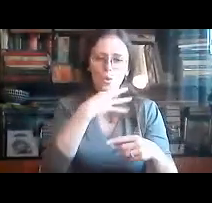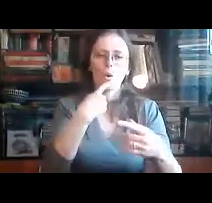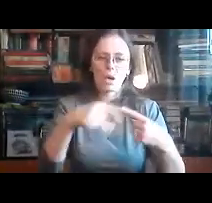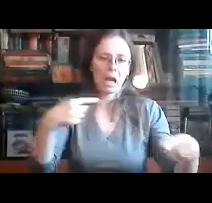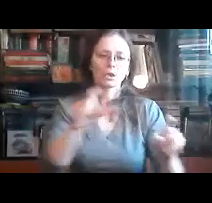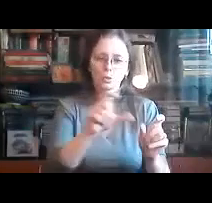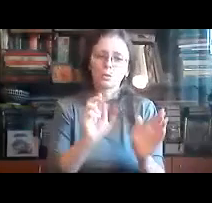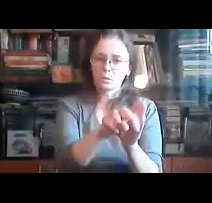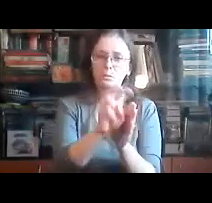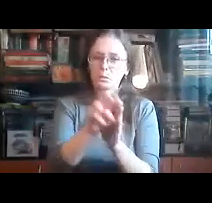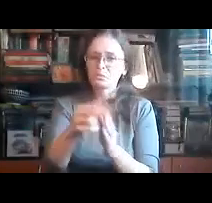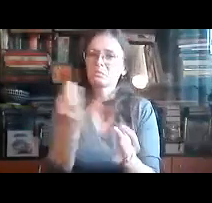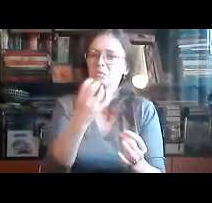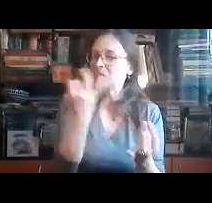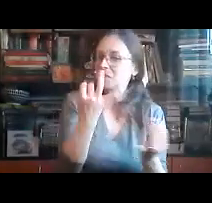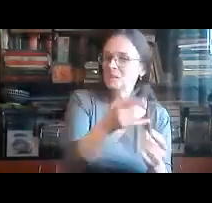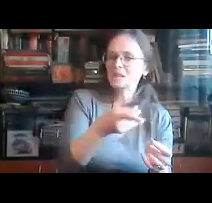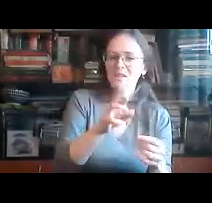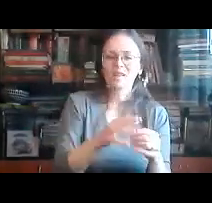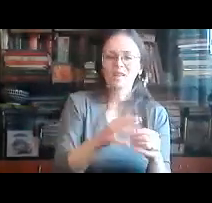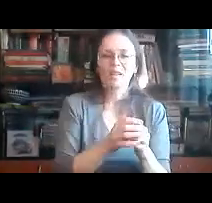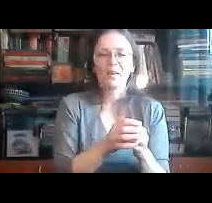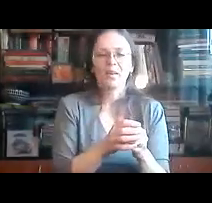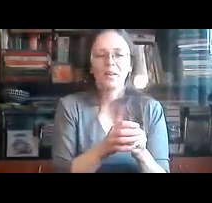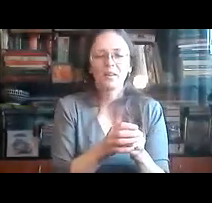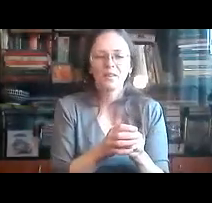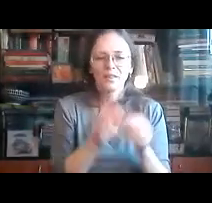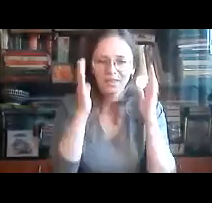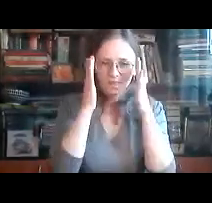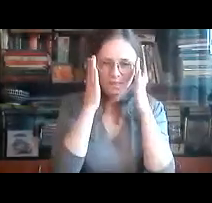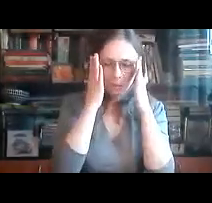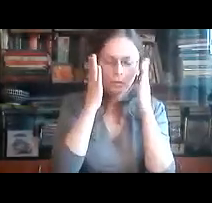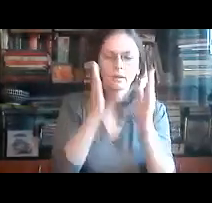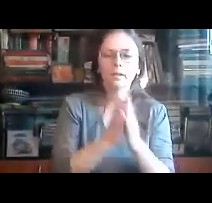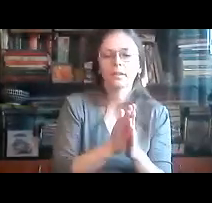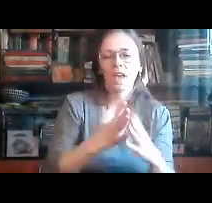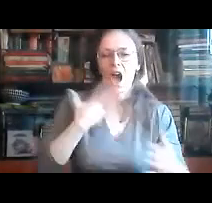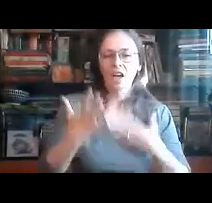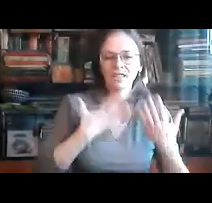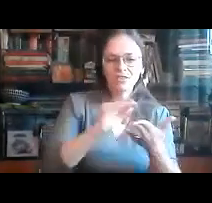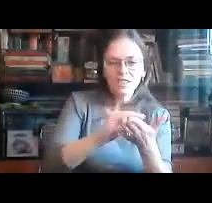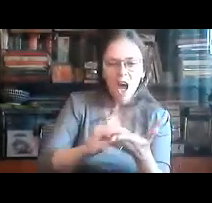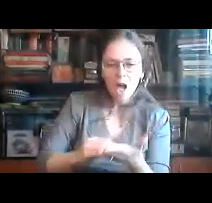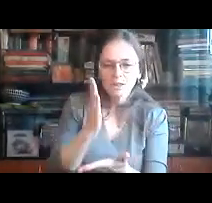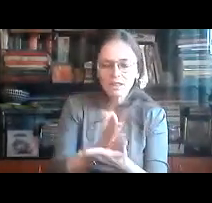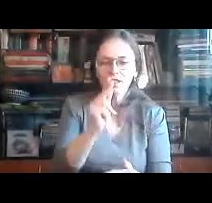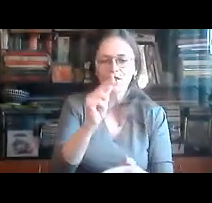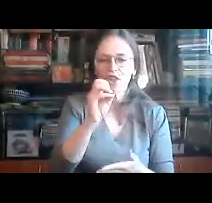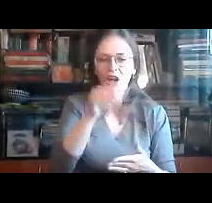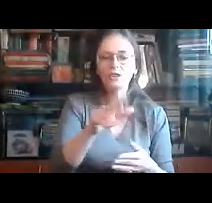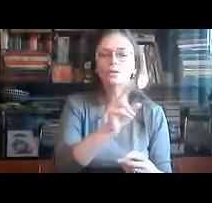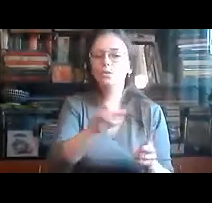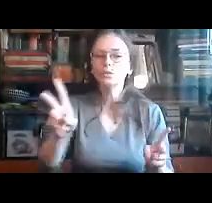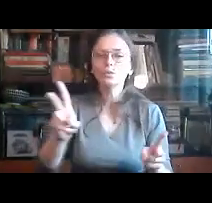Оксана. Я вижу, тут начинается активность в чате. Может быть, кто-то из присутствующих хотел бы высказаться